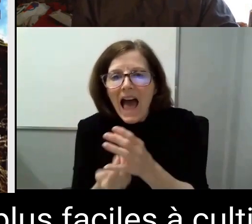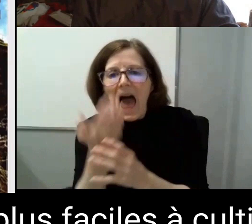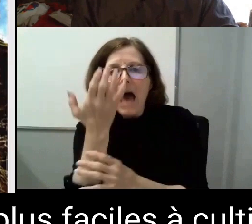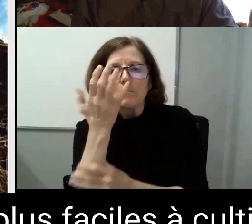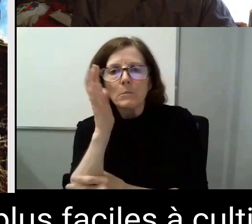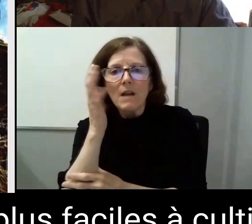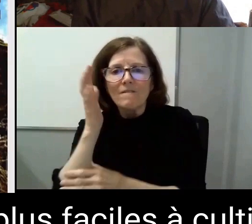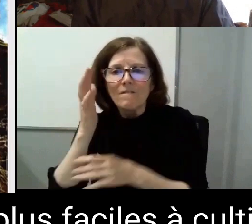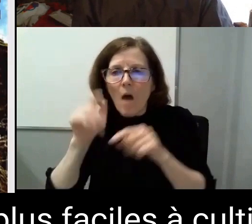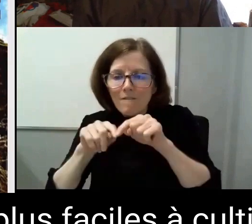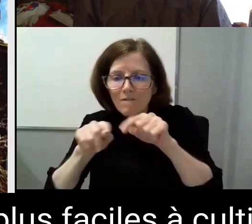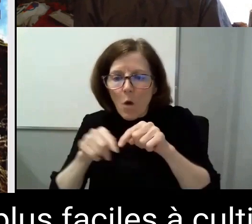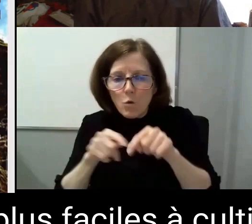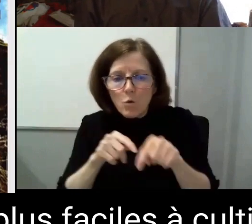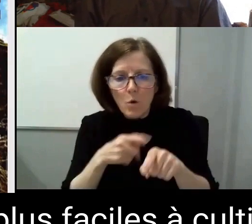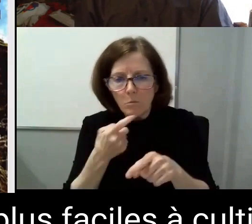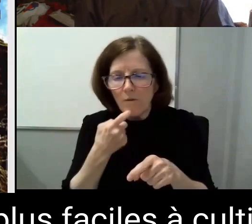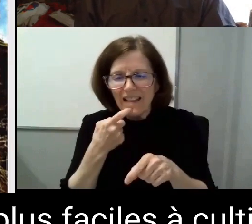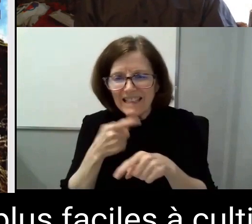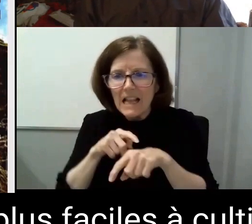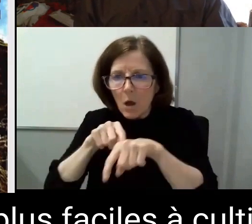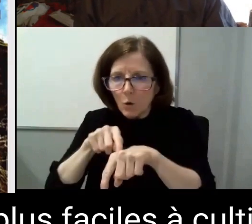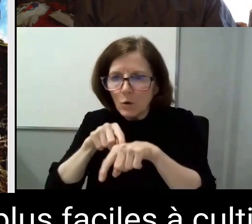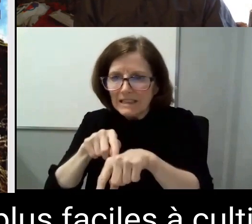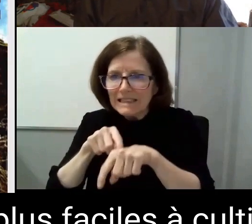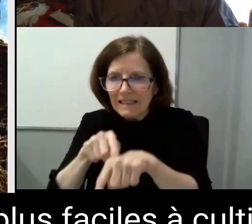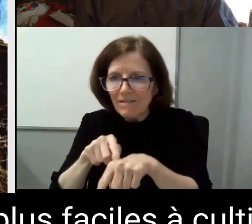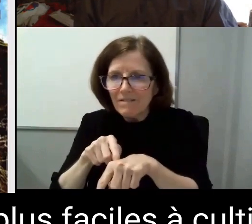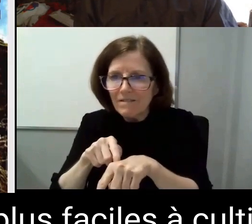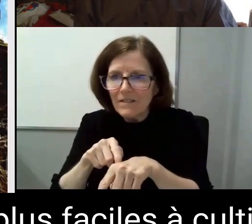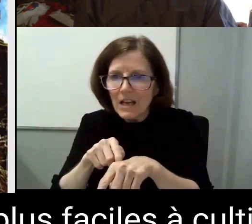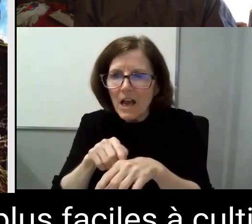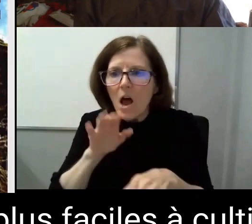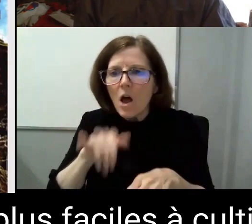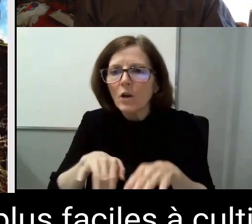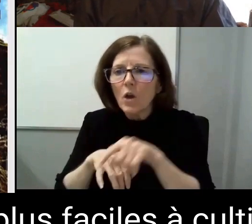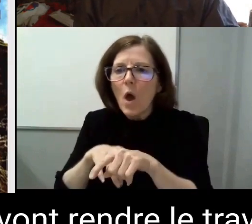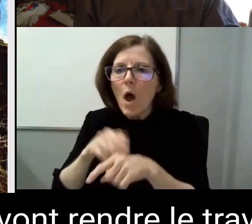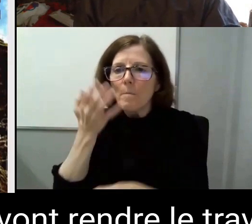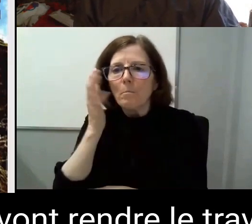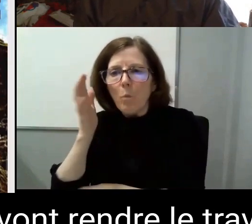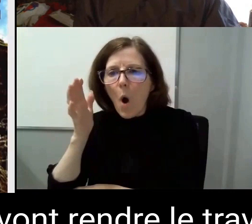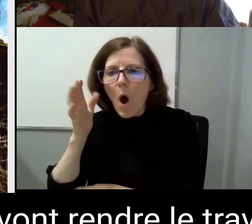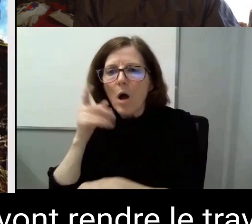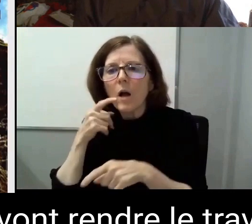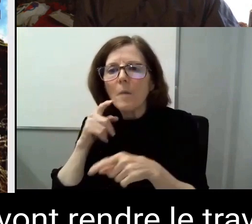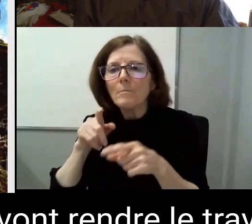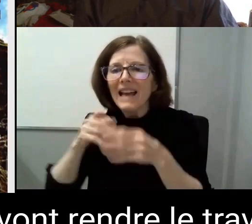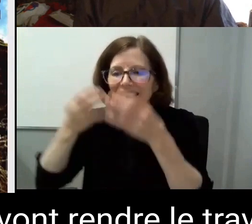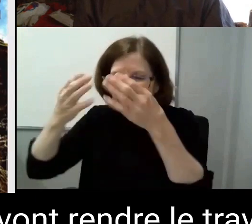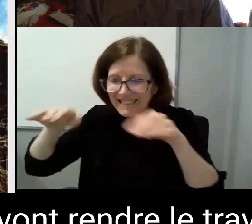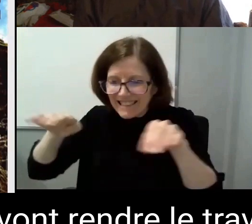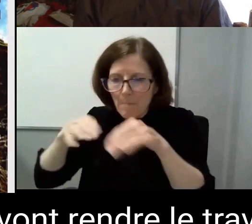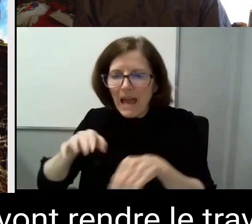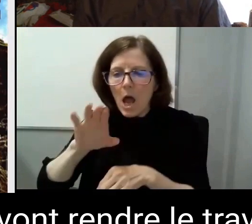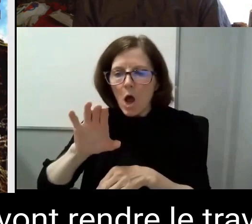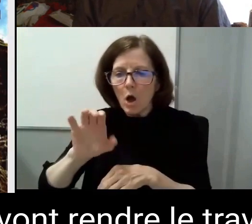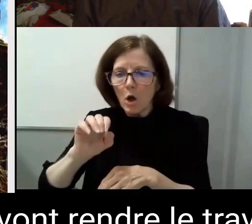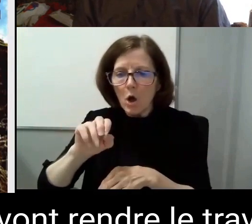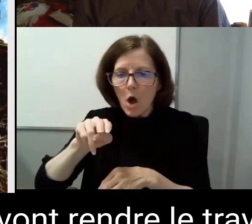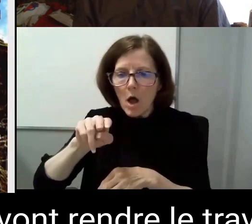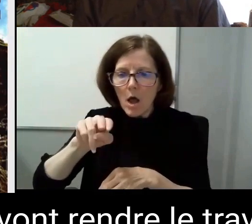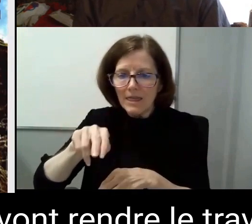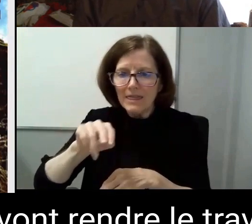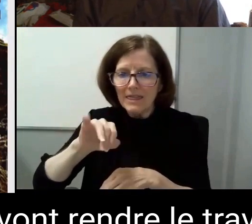plus faciles à cultiver, tandis que les bois résineux ou de conifères vont avoir certaines propriétés antifongiques qui vont rendre